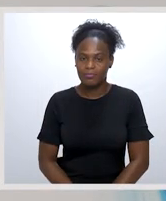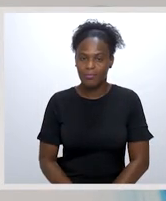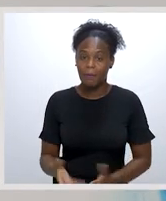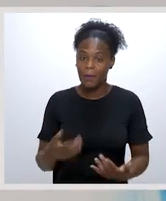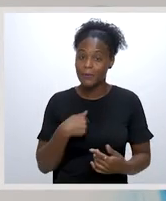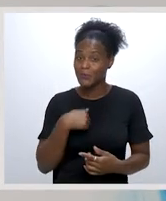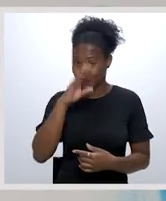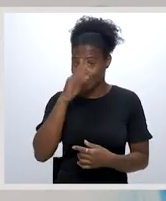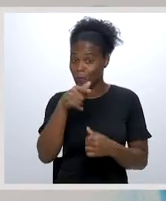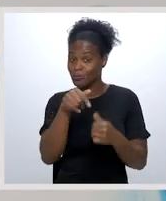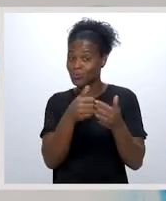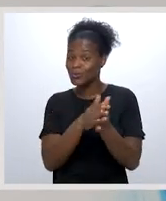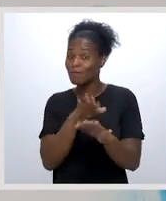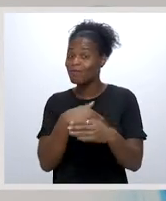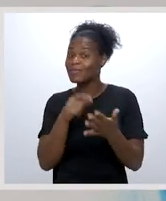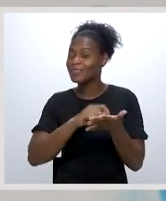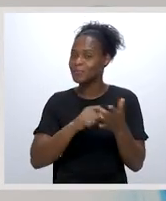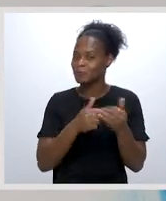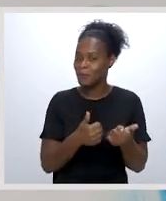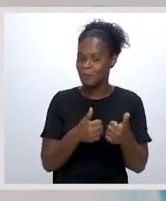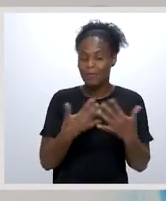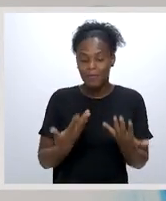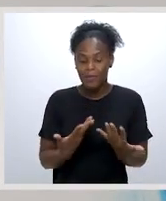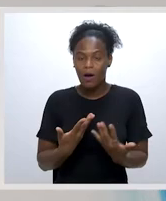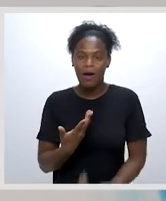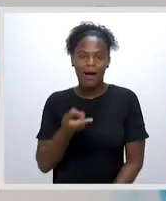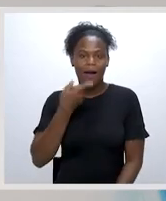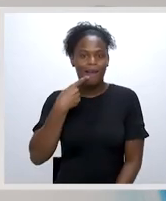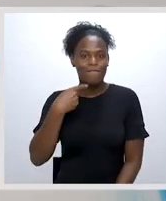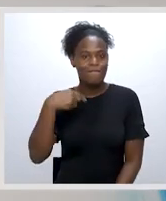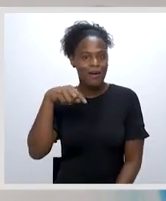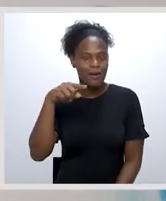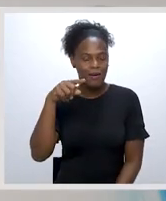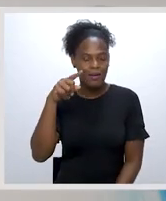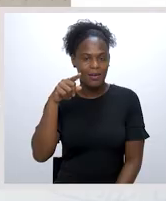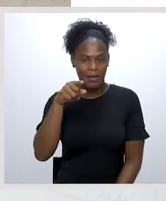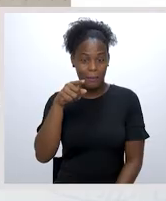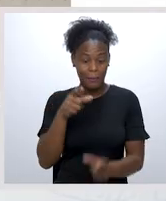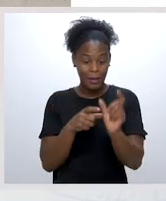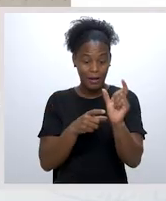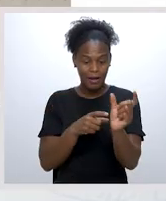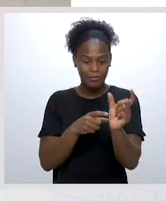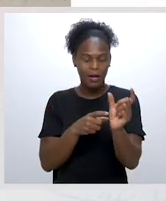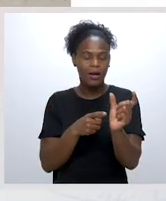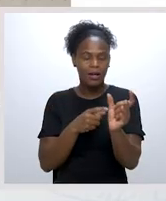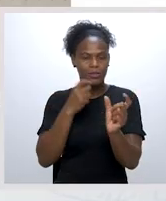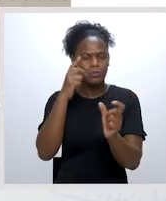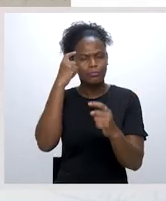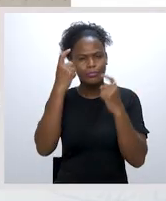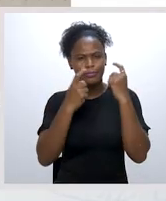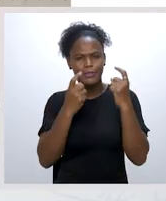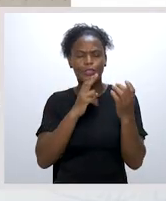Pour le devoir d'aujourd'hui, tu as des devinettes. Remets les devinettes dans l'ordre et imagine la